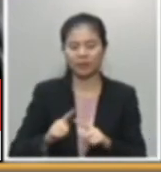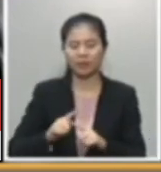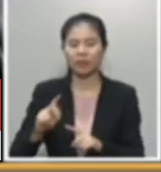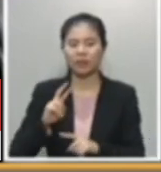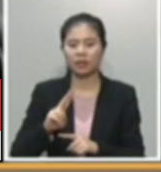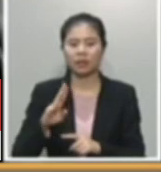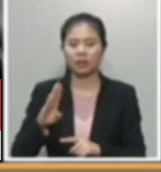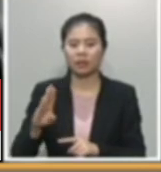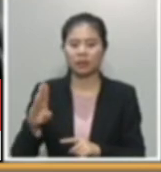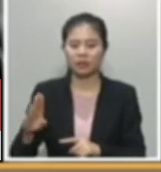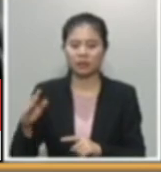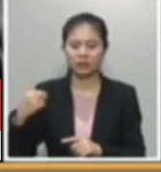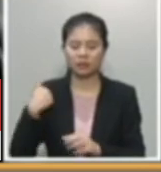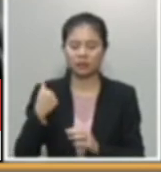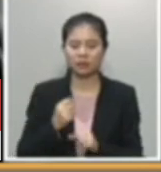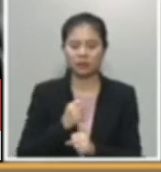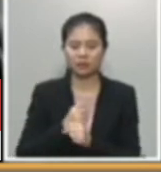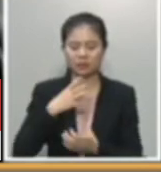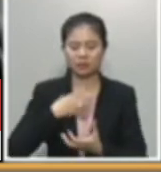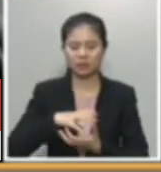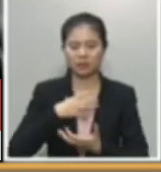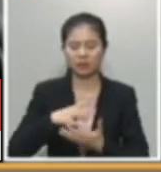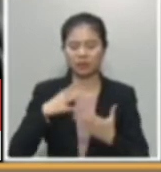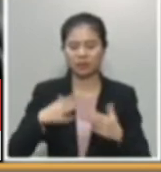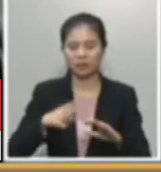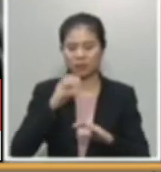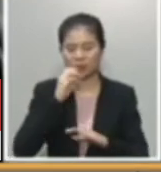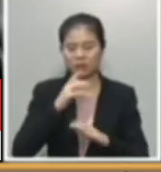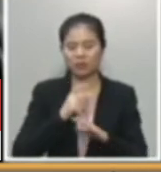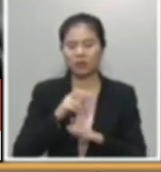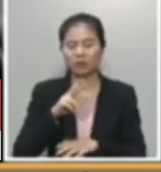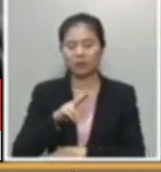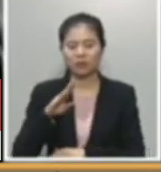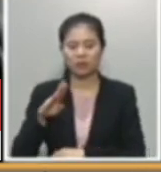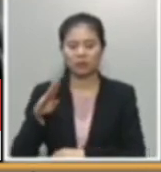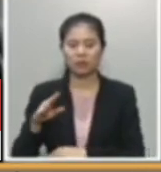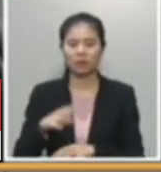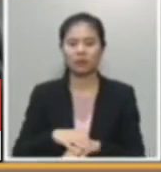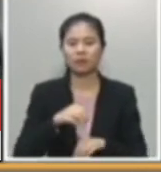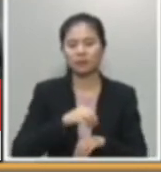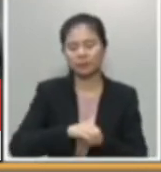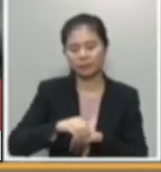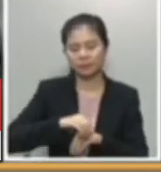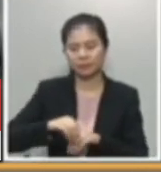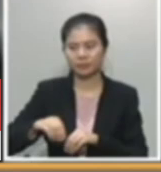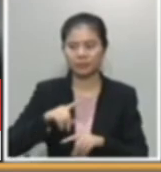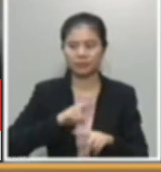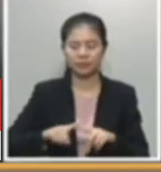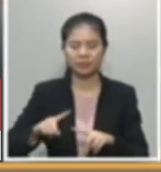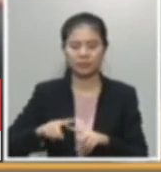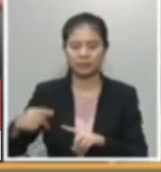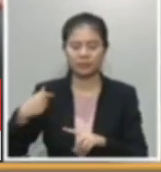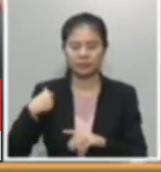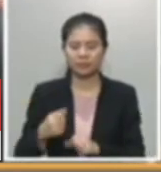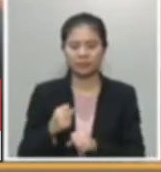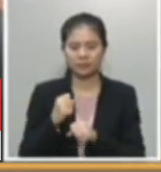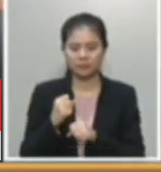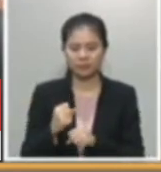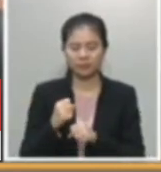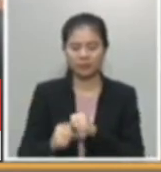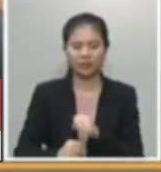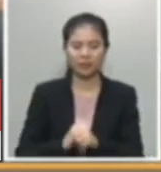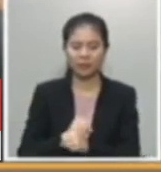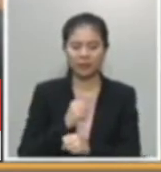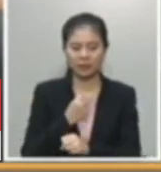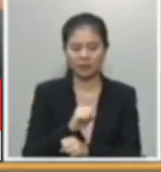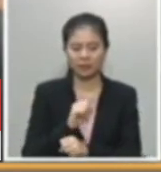บบที่ท่านกล่าวไว้ว่าต้องเป็นระบบที่กระจัดกระจายแล้วดิฉันต่อสู้มานี้ปีที่11